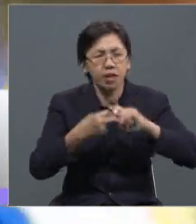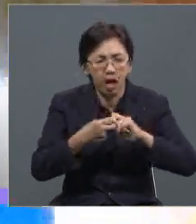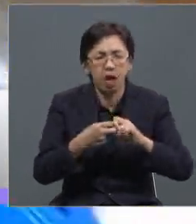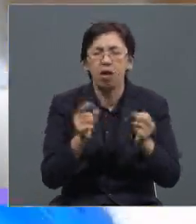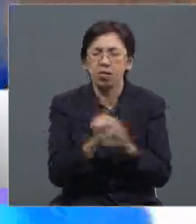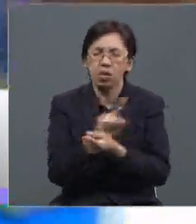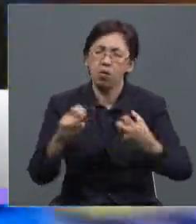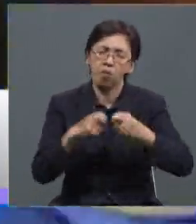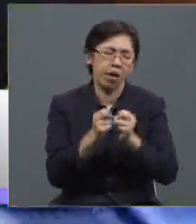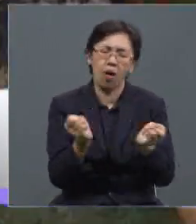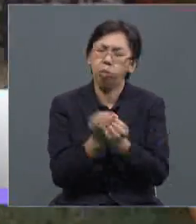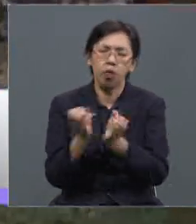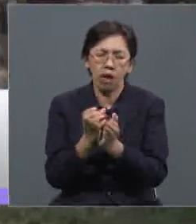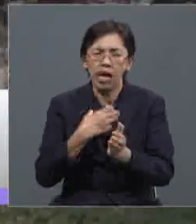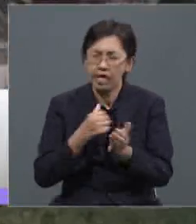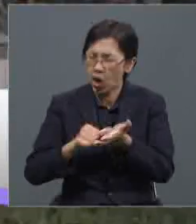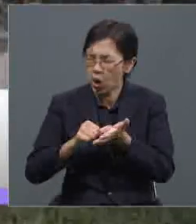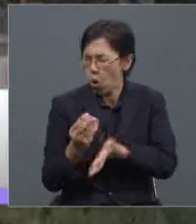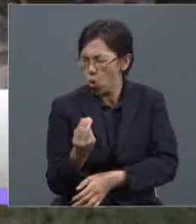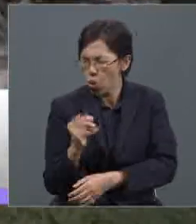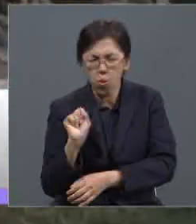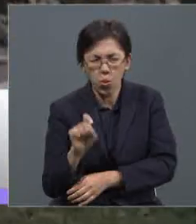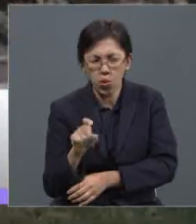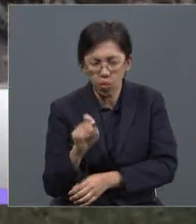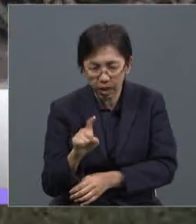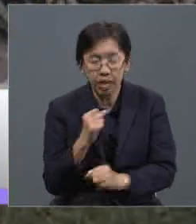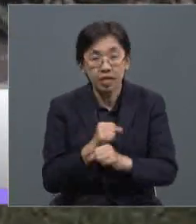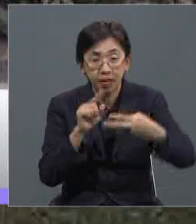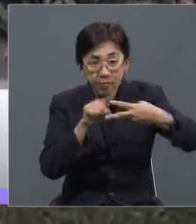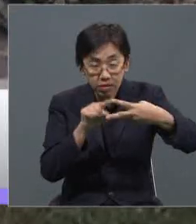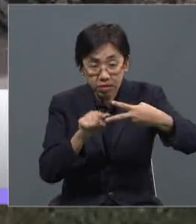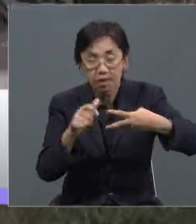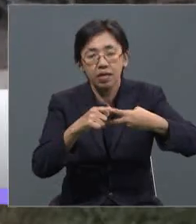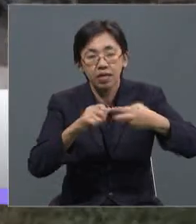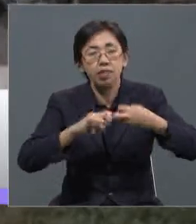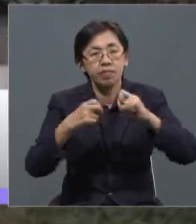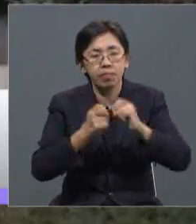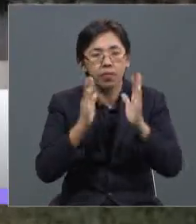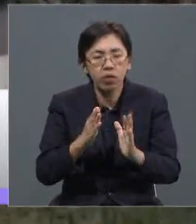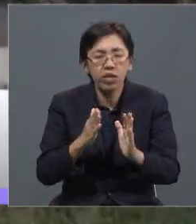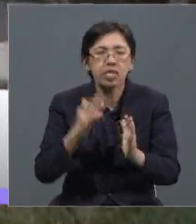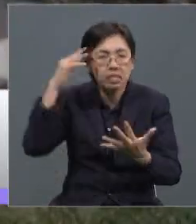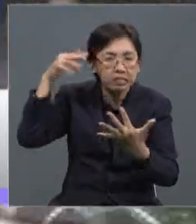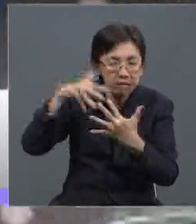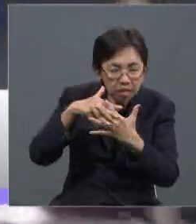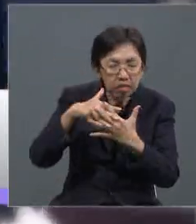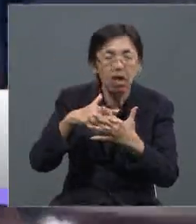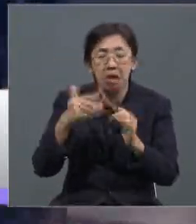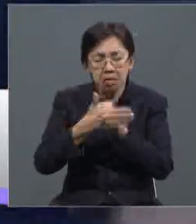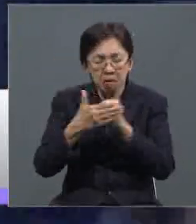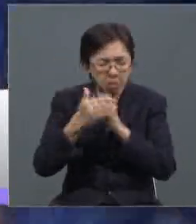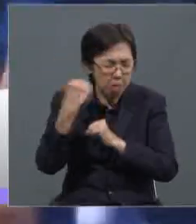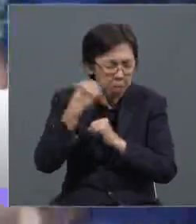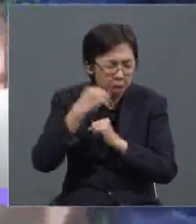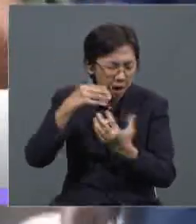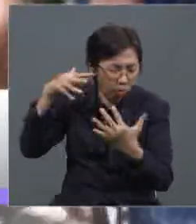คมอย่างเร่งด่วนหรือควิกวินเร่งดำเนินการภายใน2ด้านคือการแก้ไขปัญหาผู้มีอาการทางจิตเวชจากยาเสพติดที่มีอา